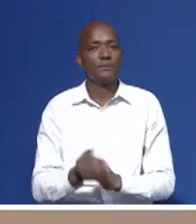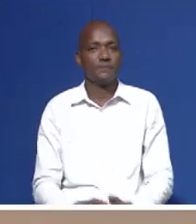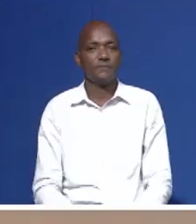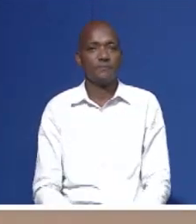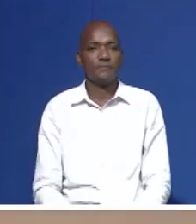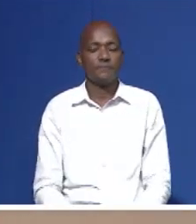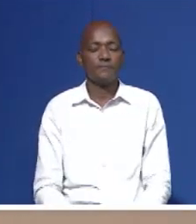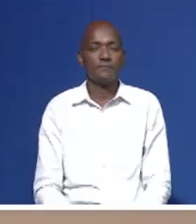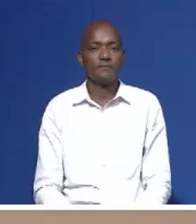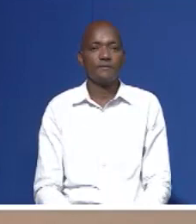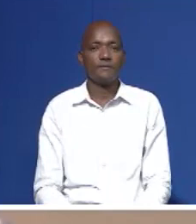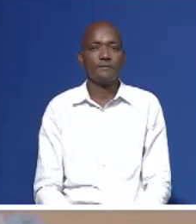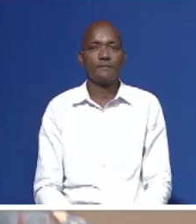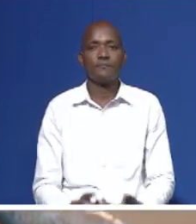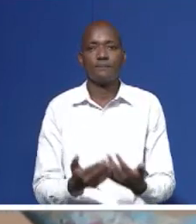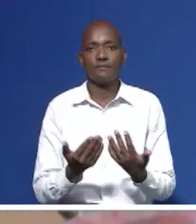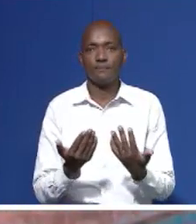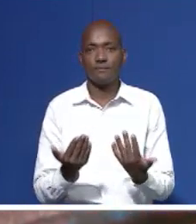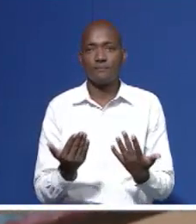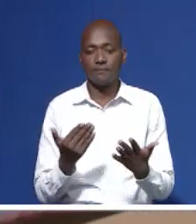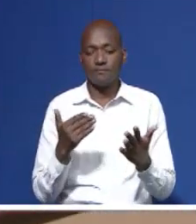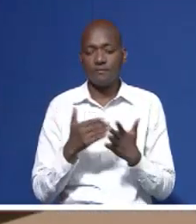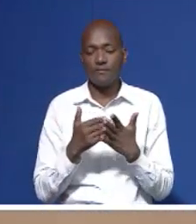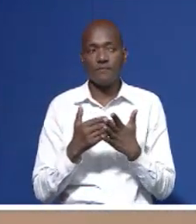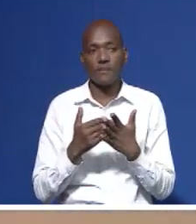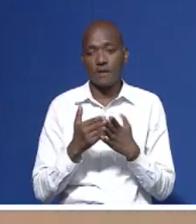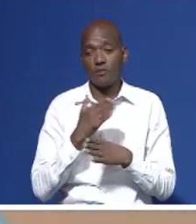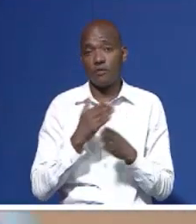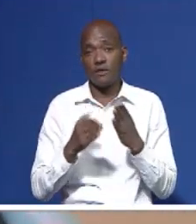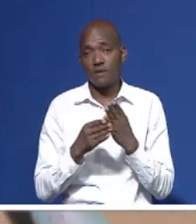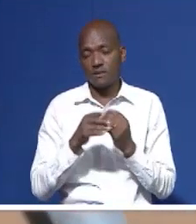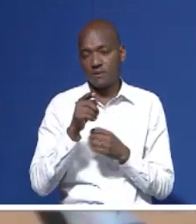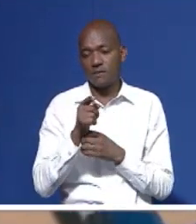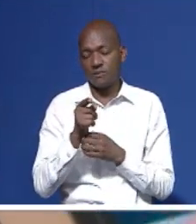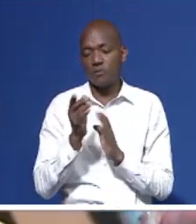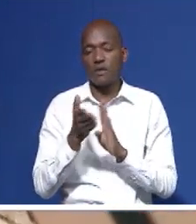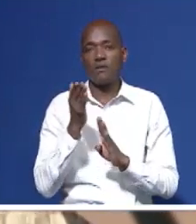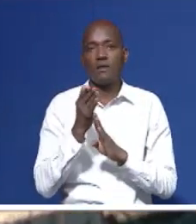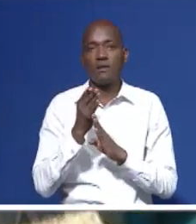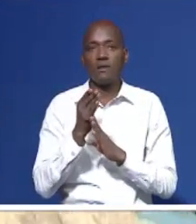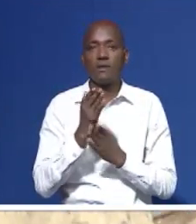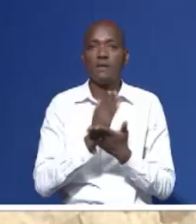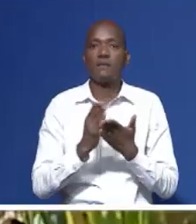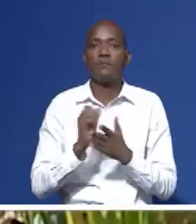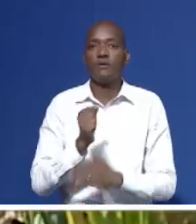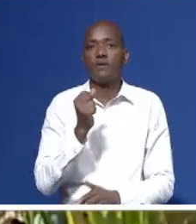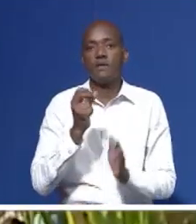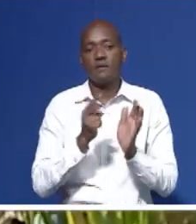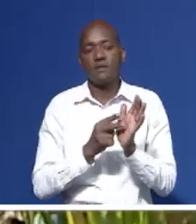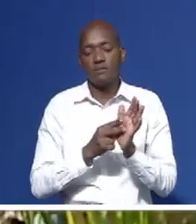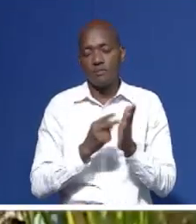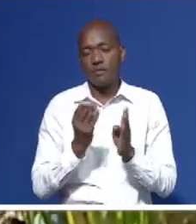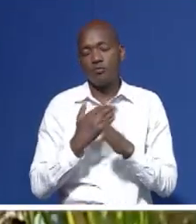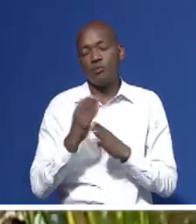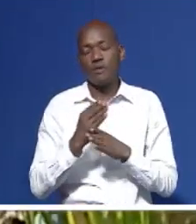Mpaka kufikia hatua hii ya ujenzi wa miundombinu ya awali, kiasi cha shilingi milioni 7 kimeweza kutumika tangu ujenzi huu